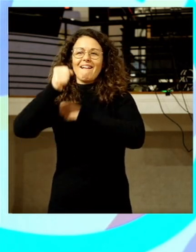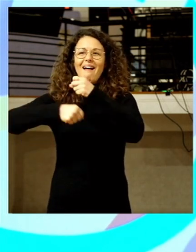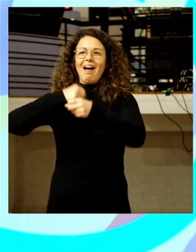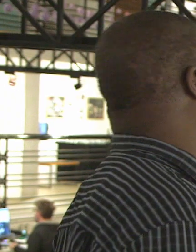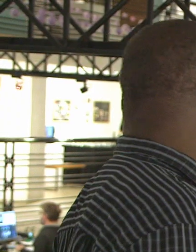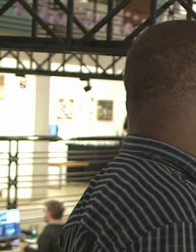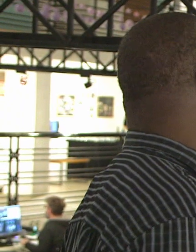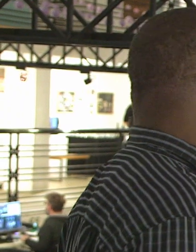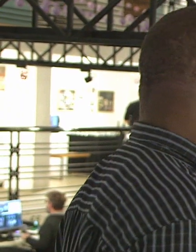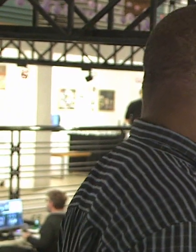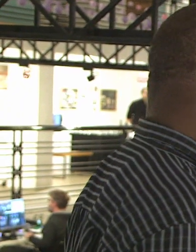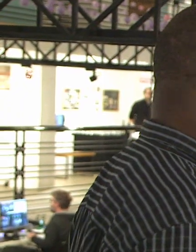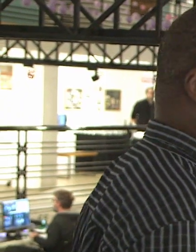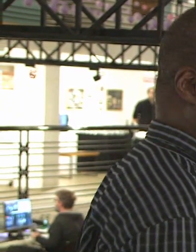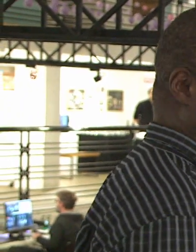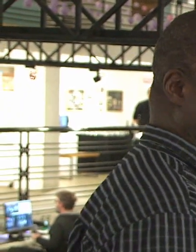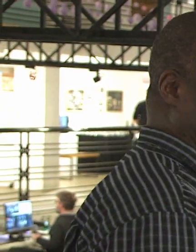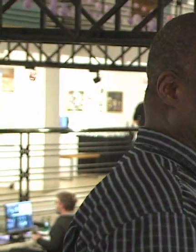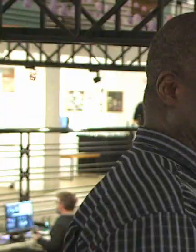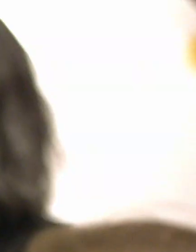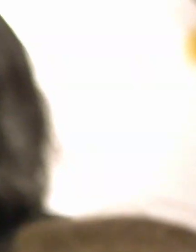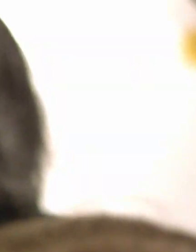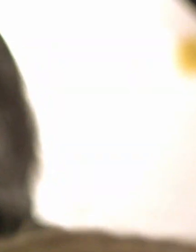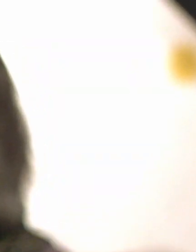et libertés.